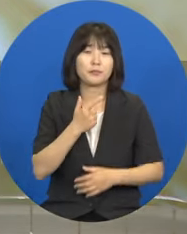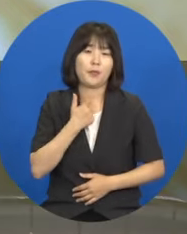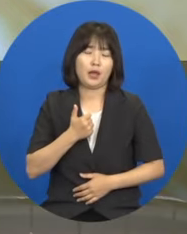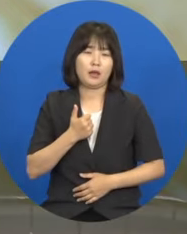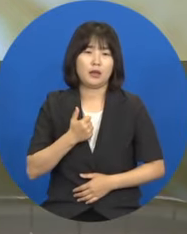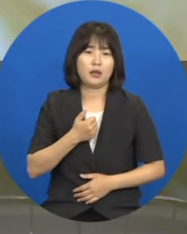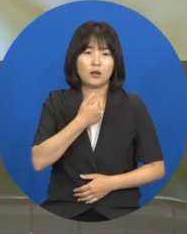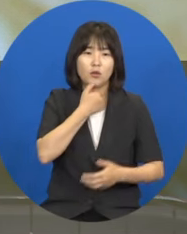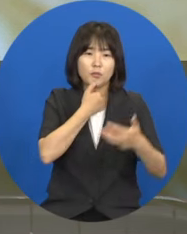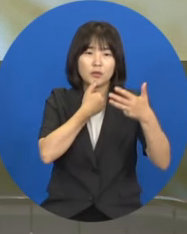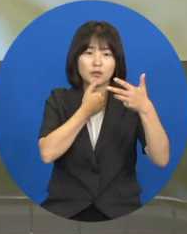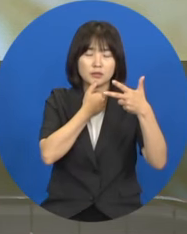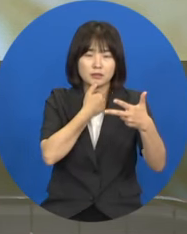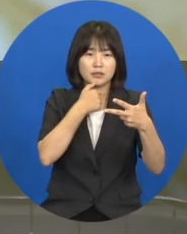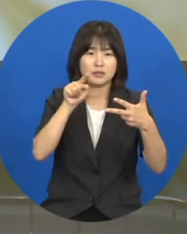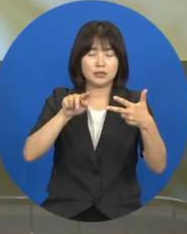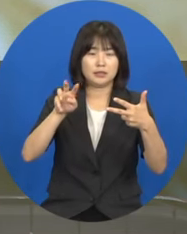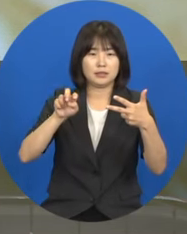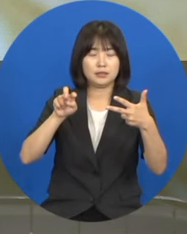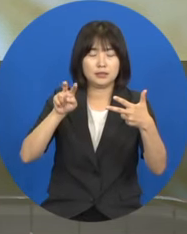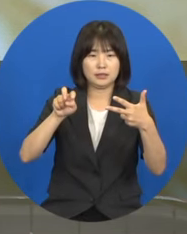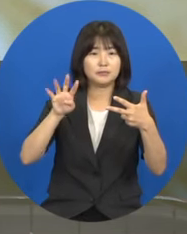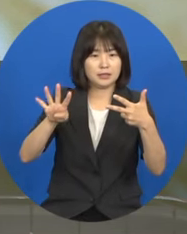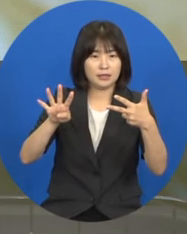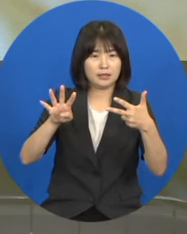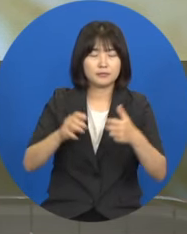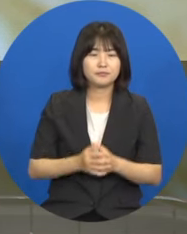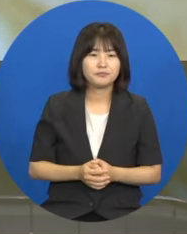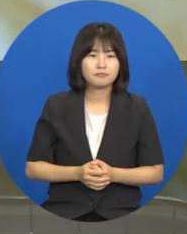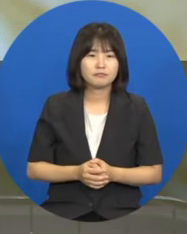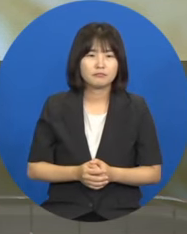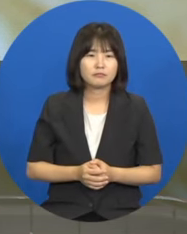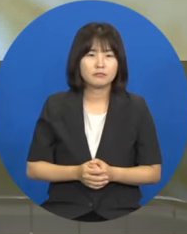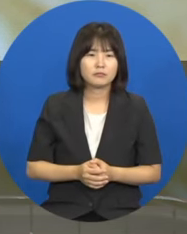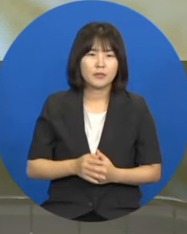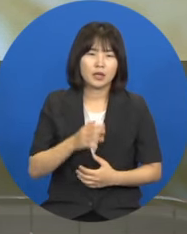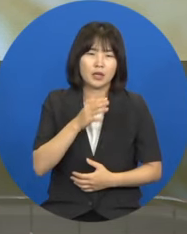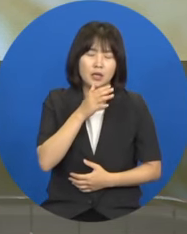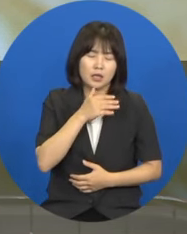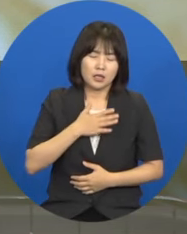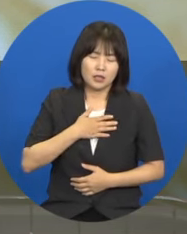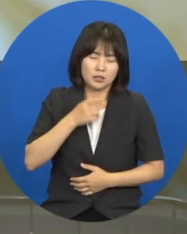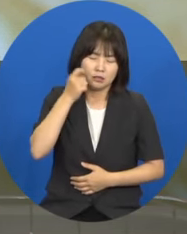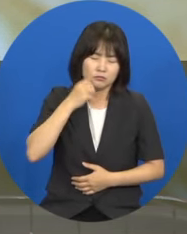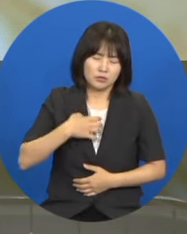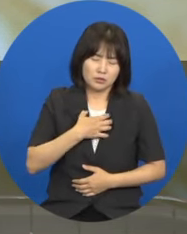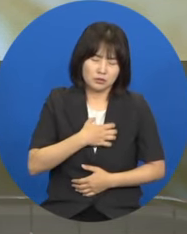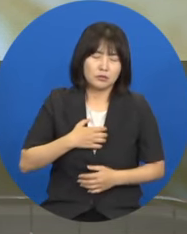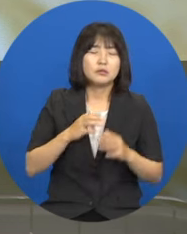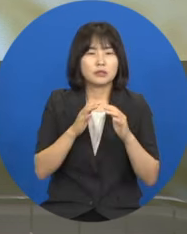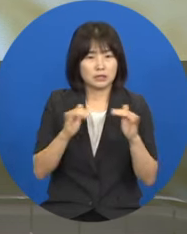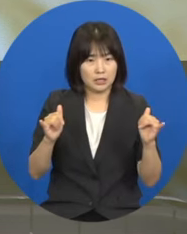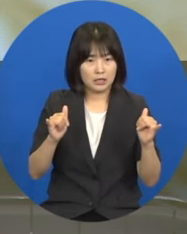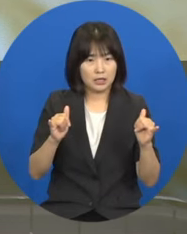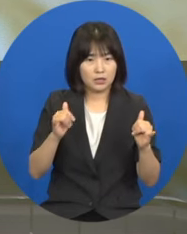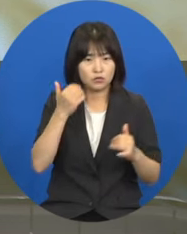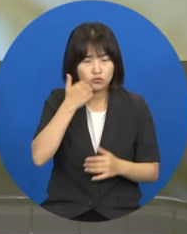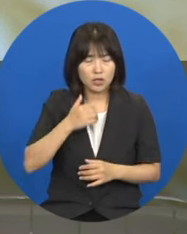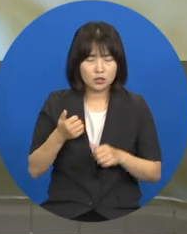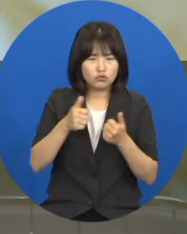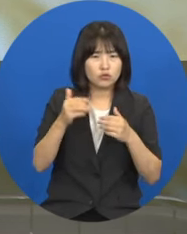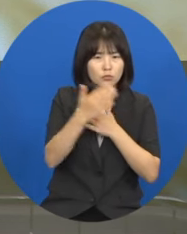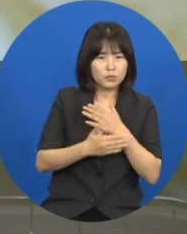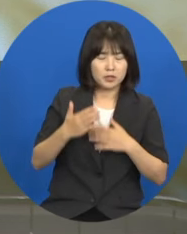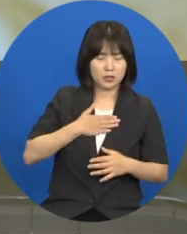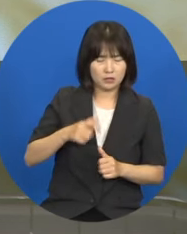7장 24절로 25절에 이렇게 기록합니다. 아, 나는 비참한 사람입니다. 누가 이 죽음의 몸에서